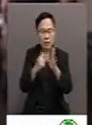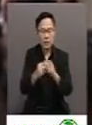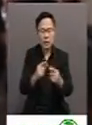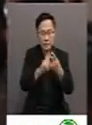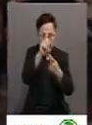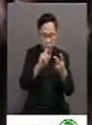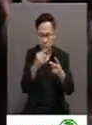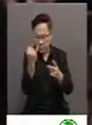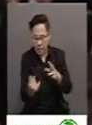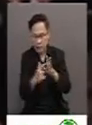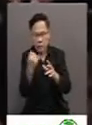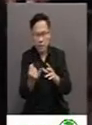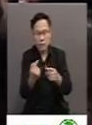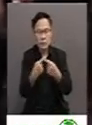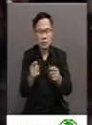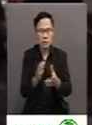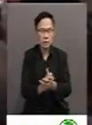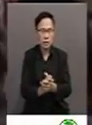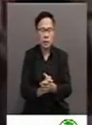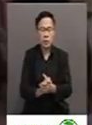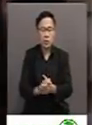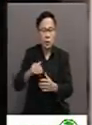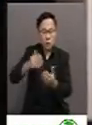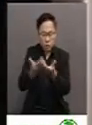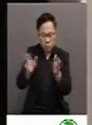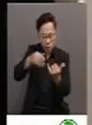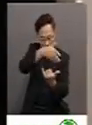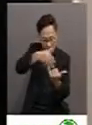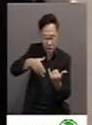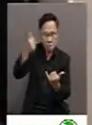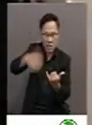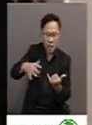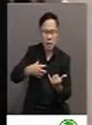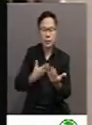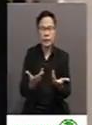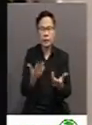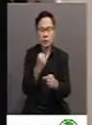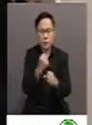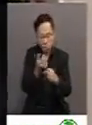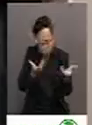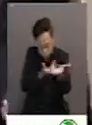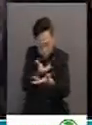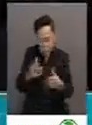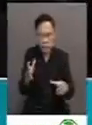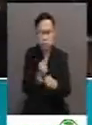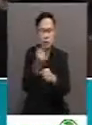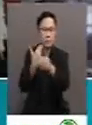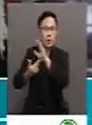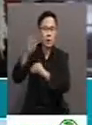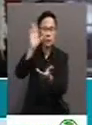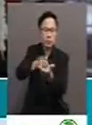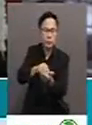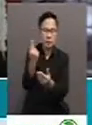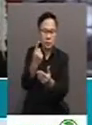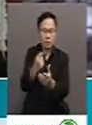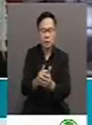าซึ่งญาติเองก็ไม่ประสงค์ให้ผ่าพิสูจน์นะครับจากนี้ก็จะส่งผลการสอบสวนเนี่ยรายงานกับทางรัฐมนตรีว่าการกระทรว